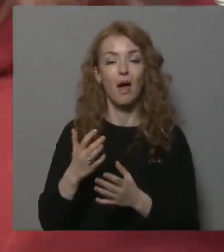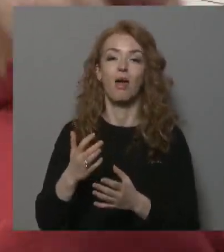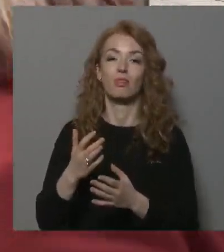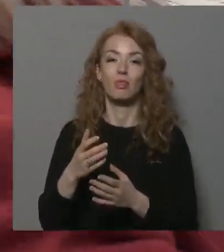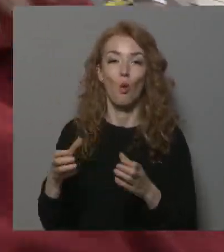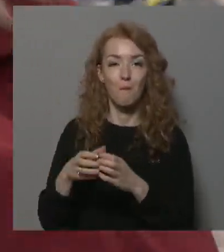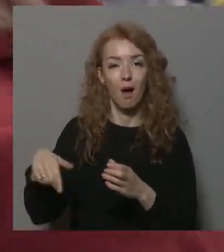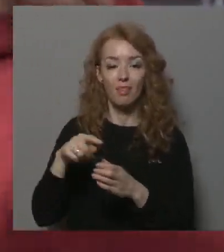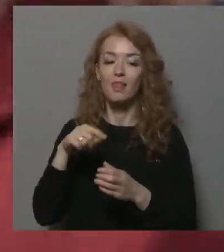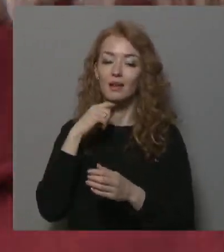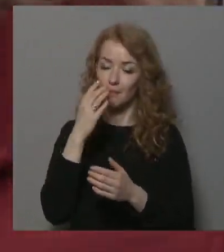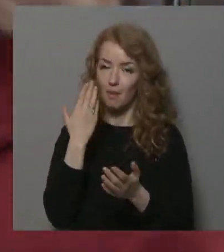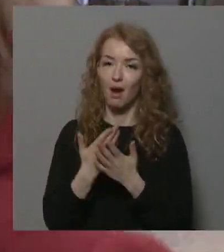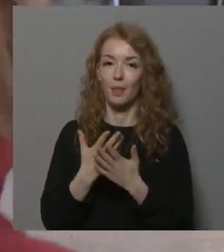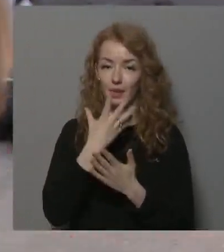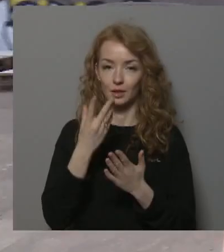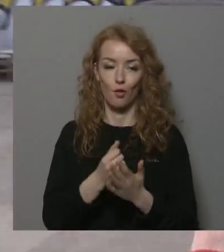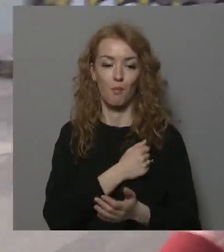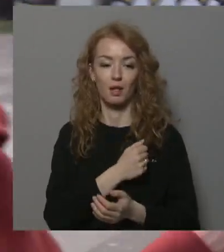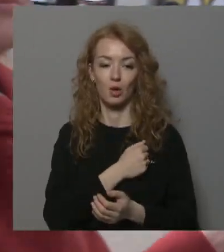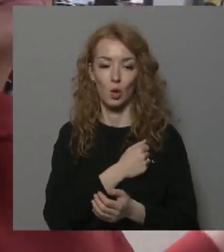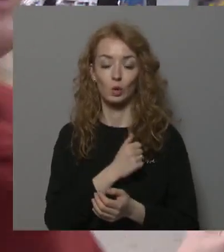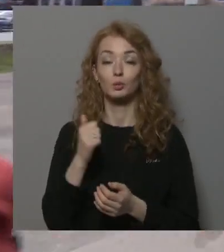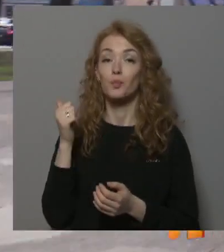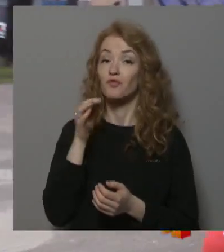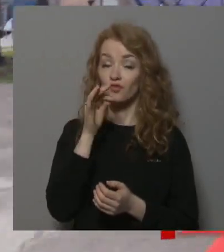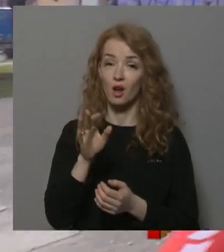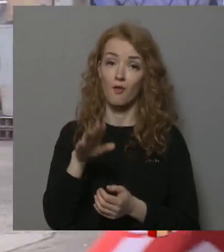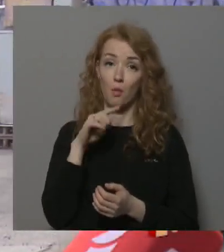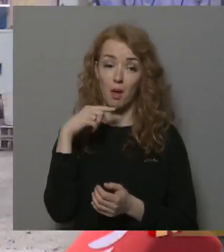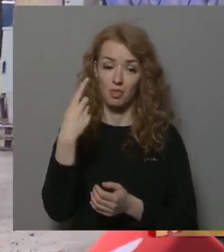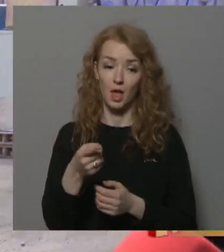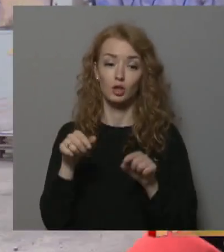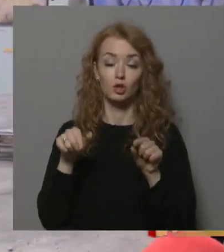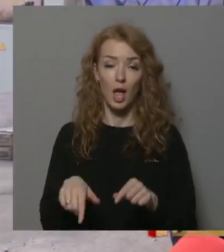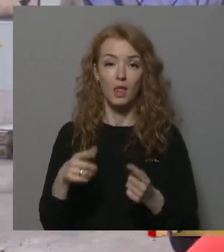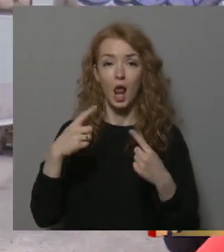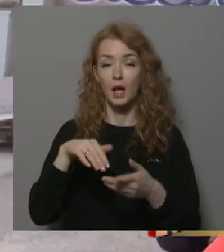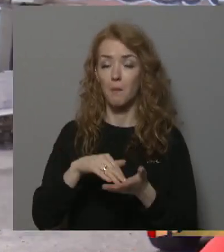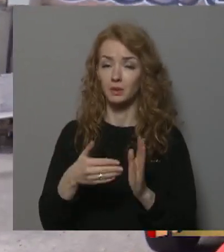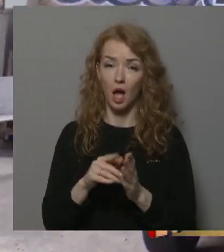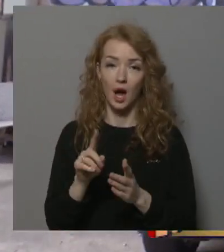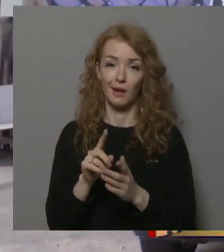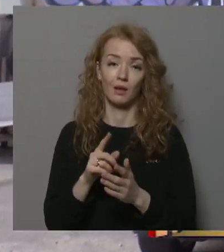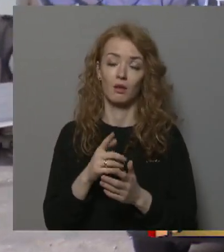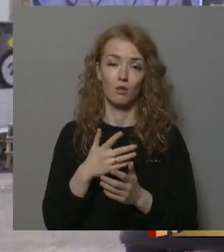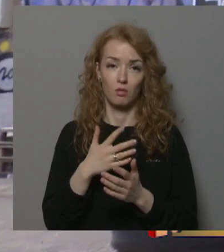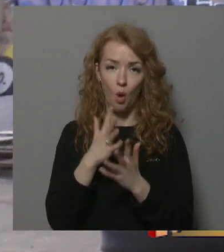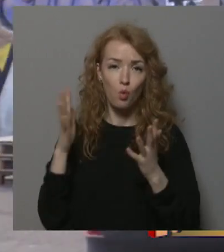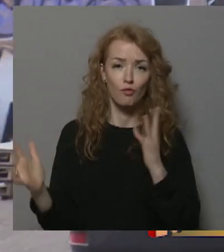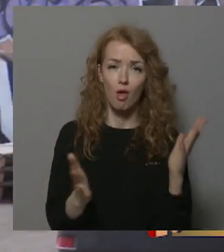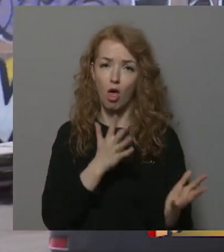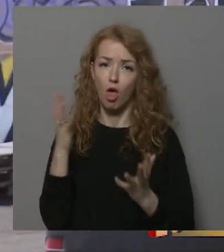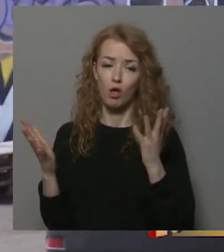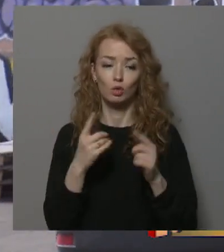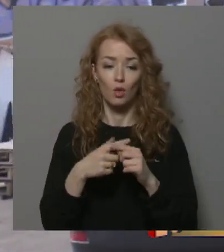patriotismu akcentēt arī ikdienā. Varu pakomentēt. Būtībā mums te tie laikapstākļi ir tādi, kādi ir mums te vējš pūš, un